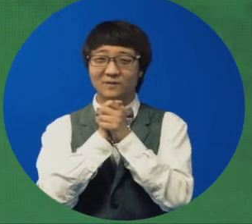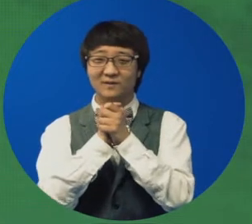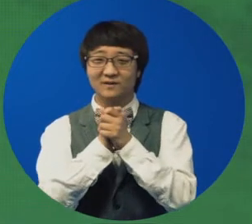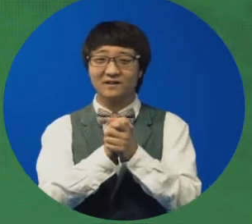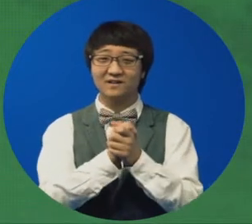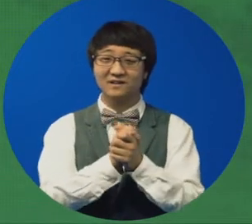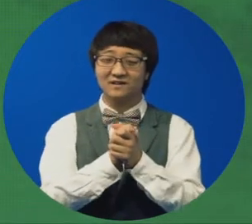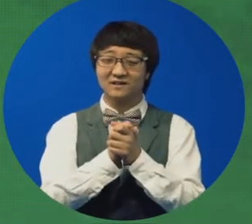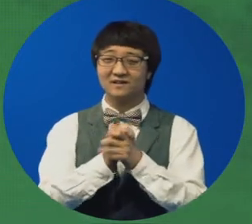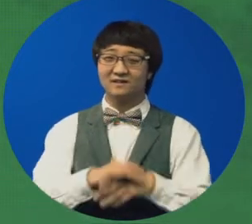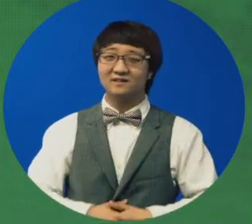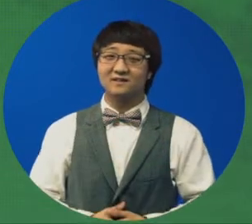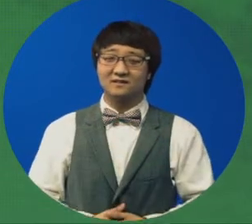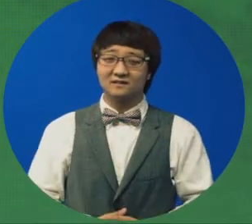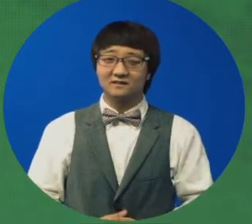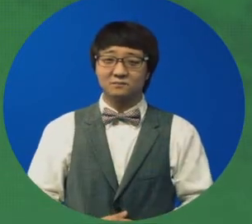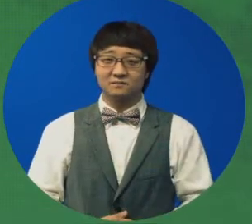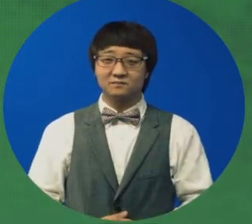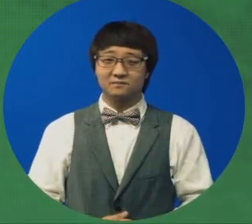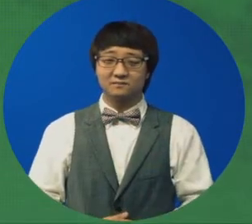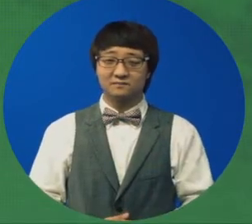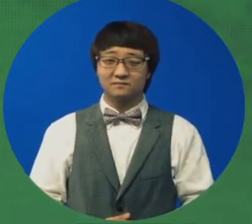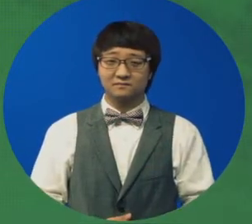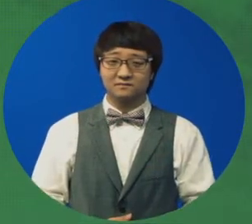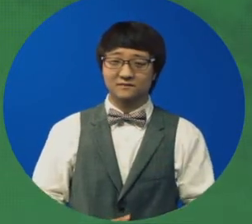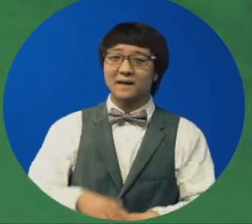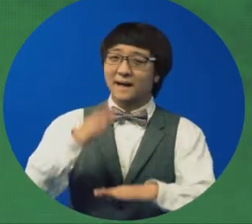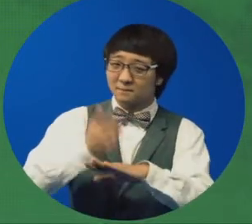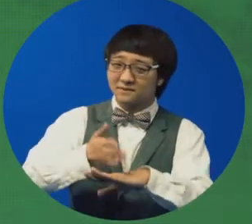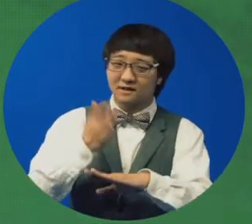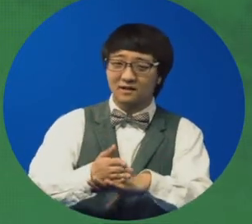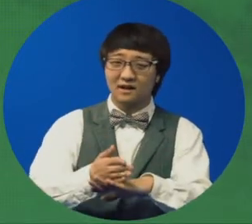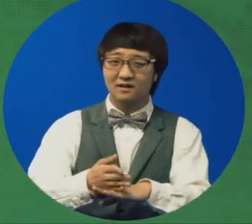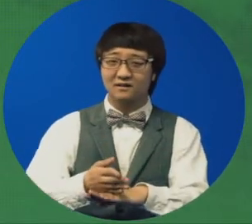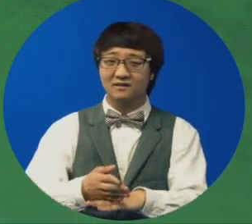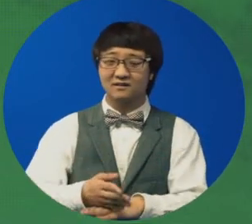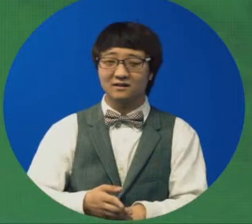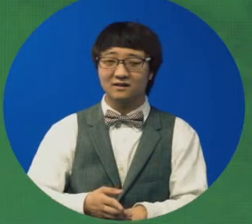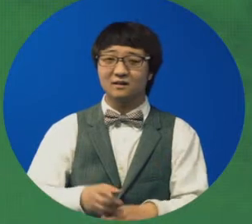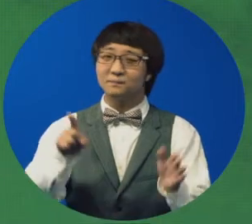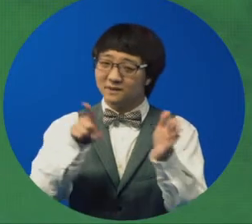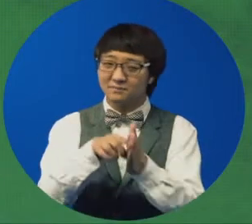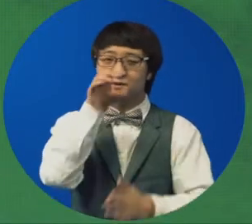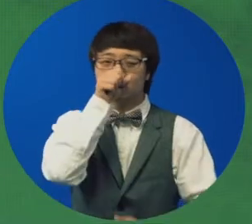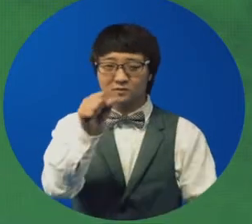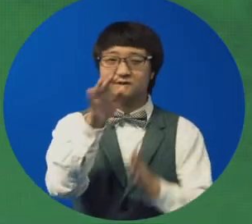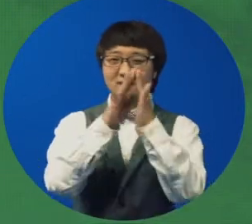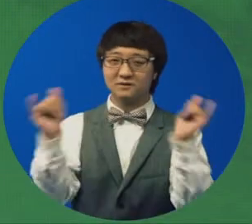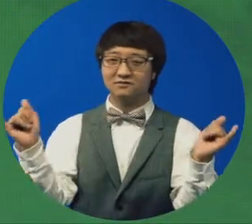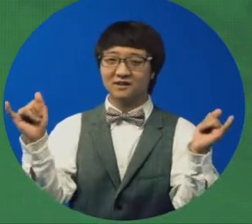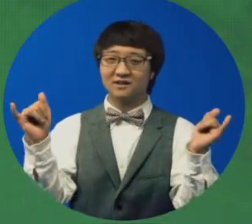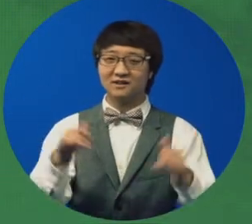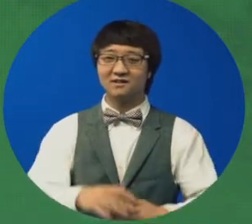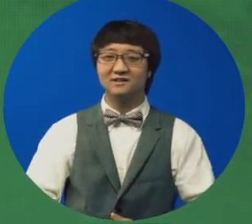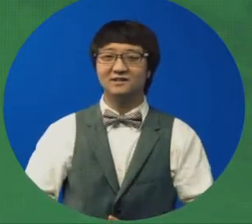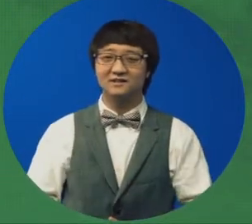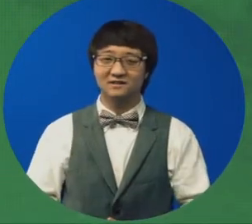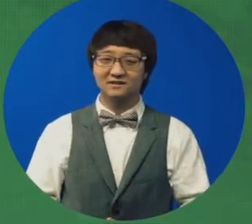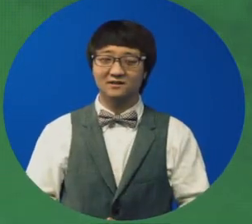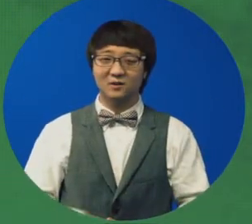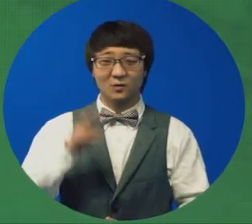여러분들은 어떤 생각이 드나요? 정말 믿음이 좋은 사람이구나, 감사하구나. 착각하지 마십시오. 혹시 여러분들이 그런